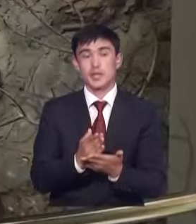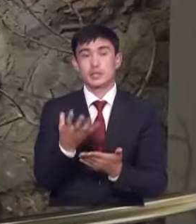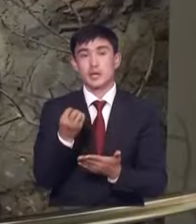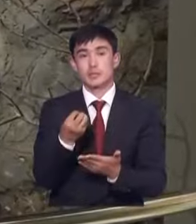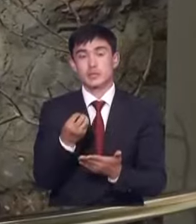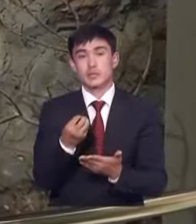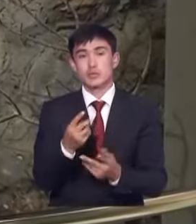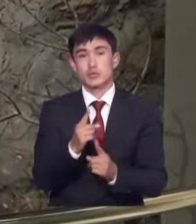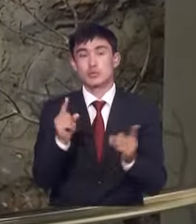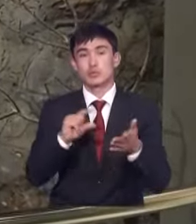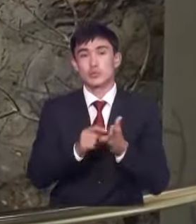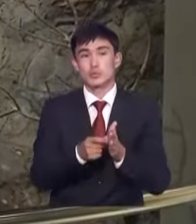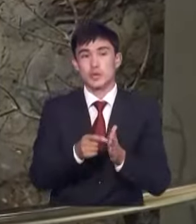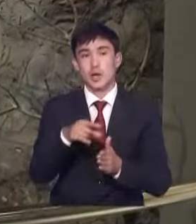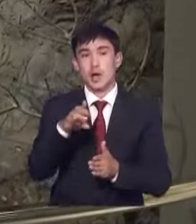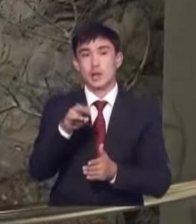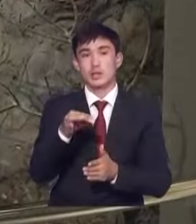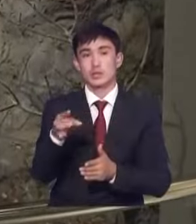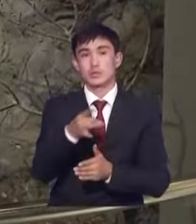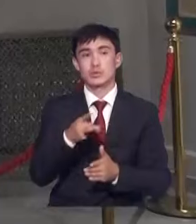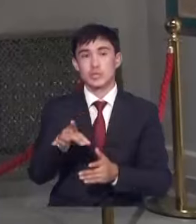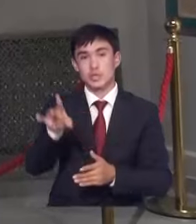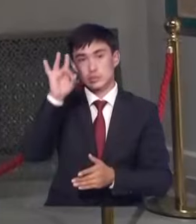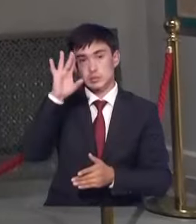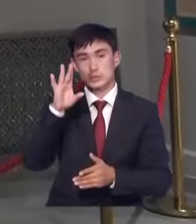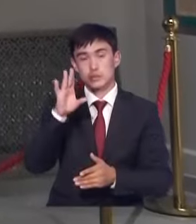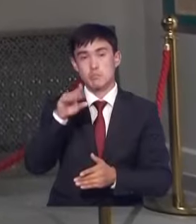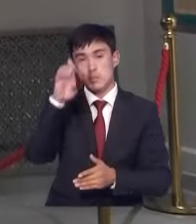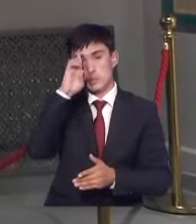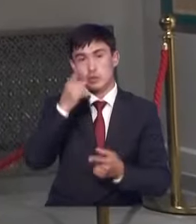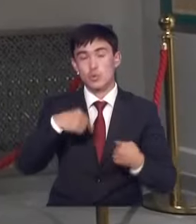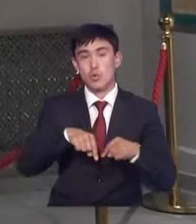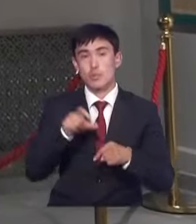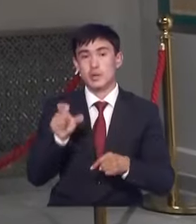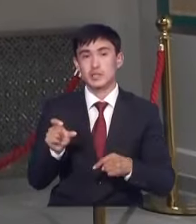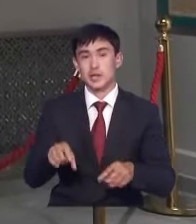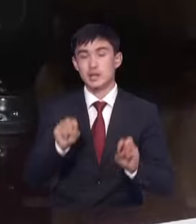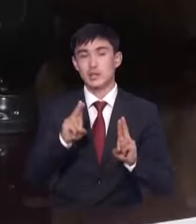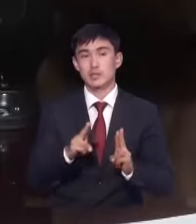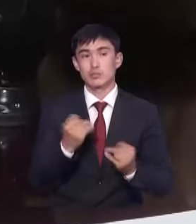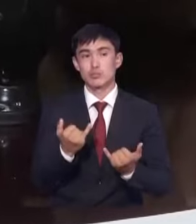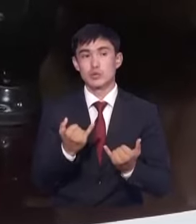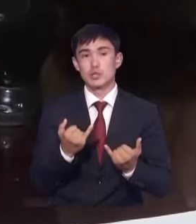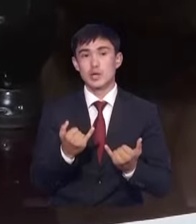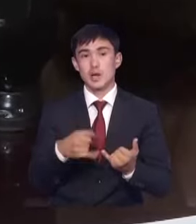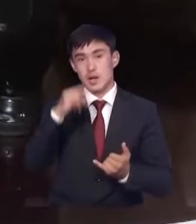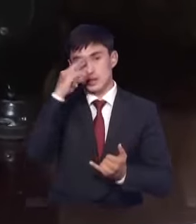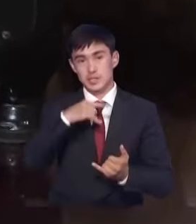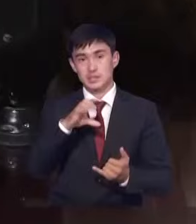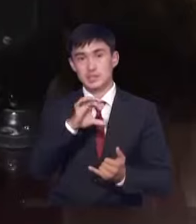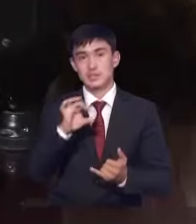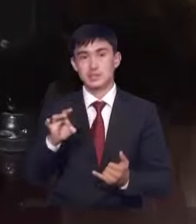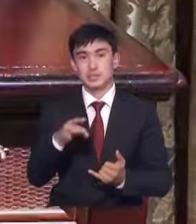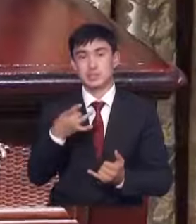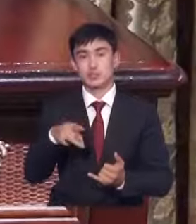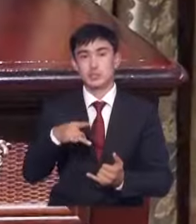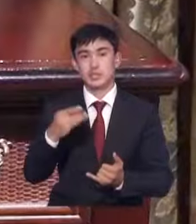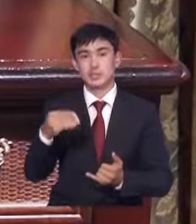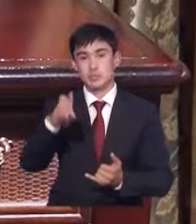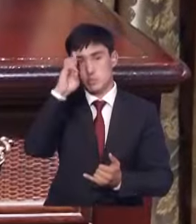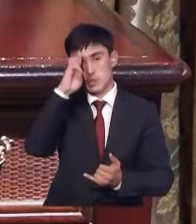бір салмақты бөлімдері Қаратал ауданынан шыққан тұлғаларға мемлекет және қоғам қайраткерлеріне арналған. Бұл қатарда Қазақ Кеңестік Социалистік